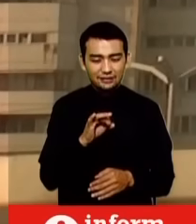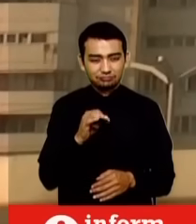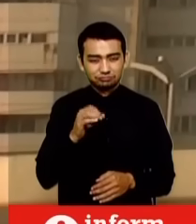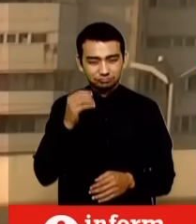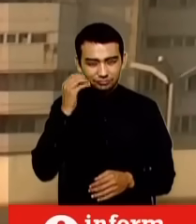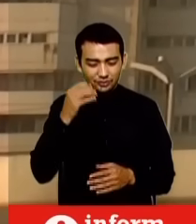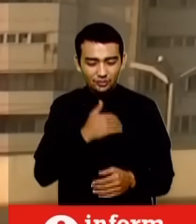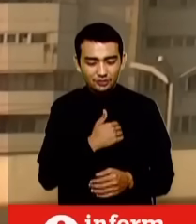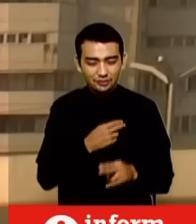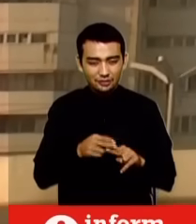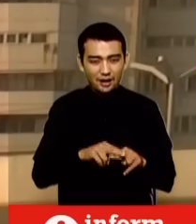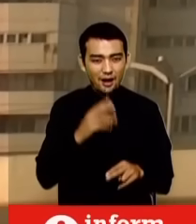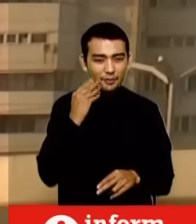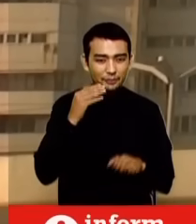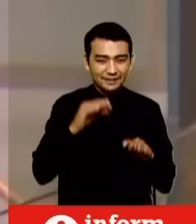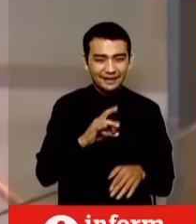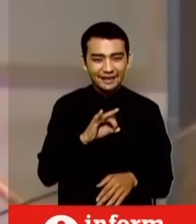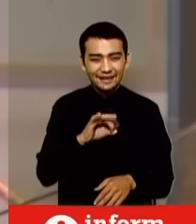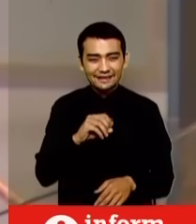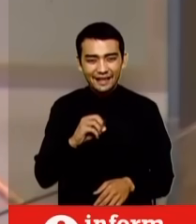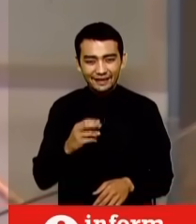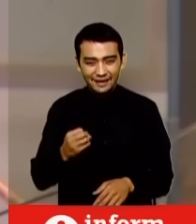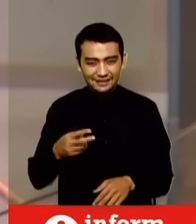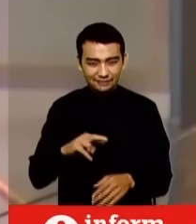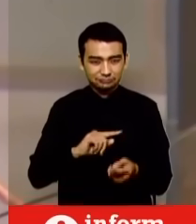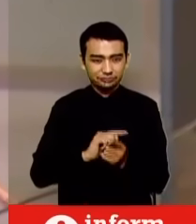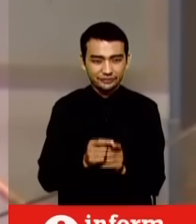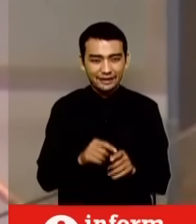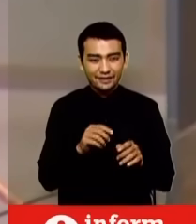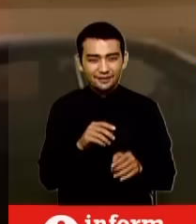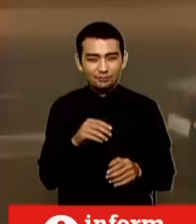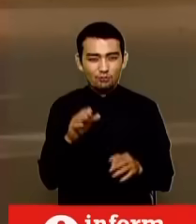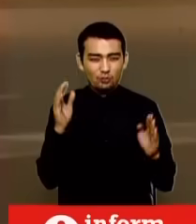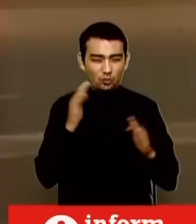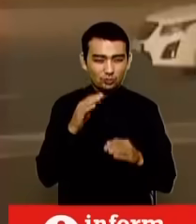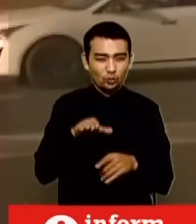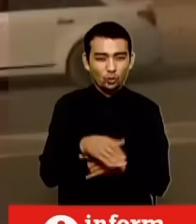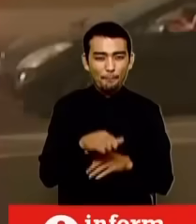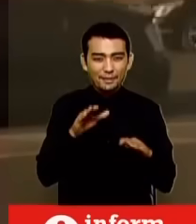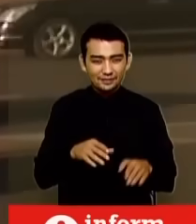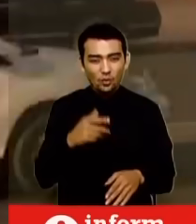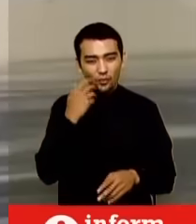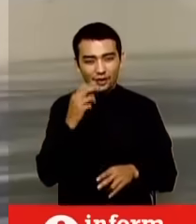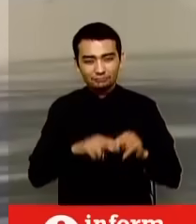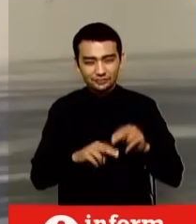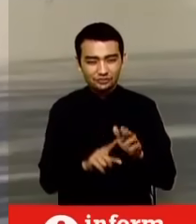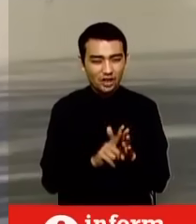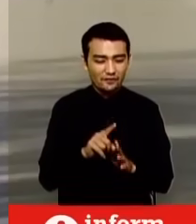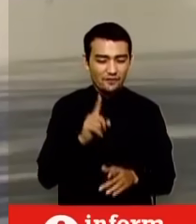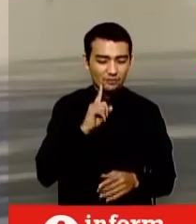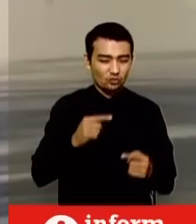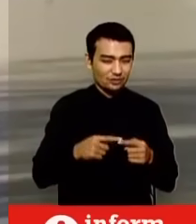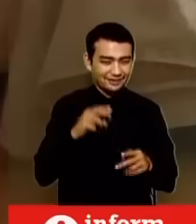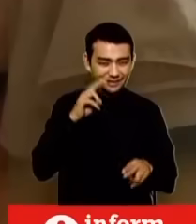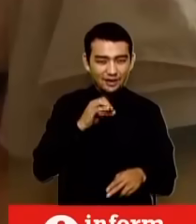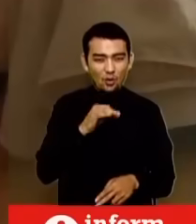Алматыдағы қызметтік резиденция орнына қала тұрғындары үшін саябақ салынады, бірақ құрылыс жұмыстарының нақты қашан басталатыны белгісіз. Ал Қостанай